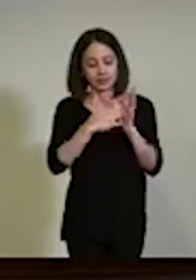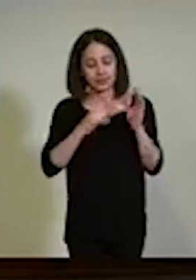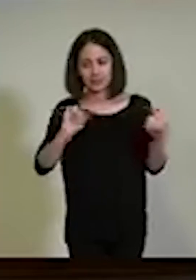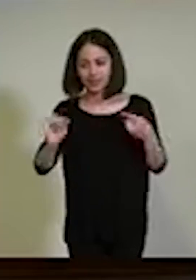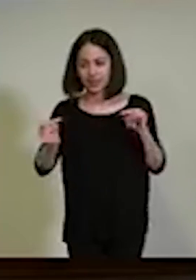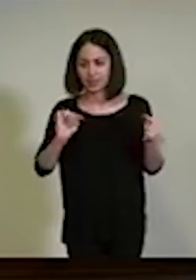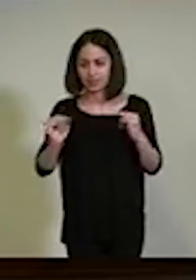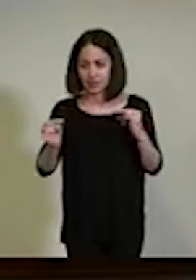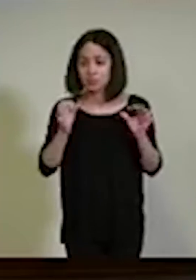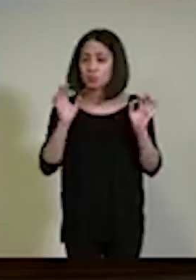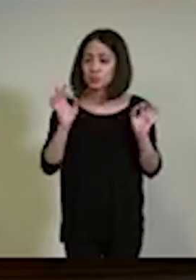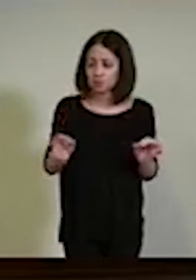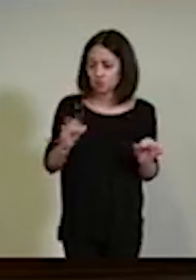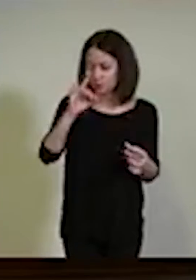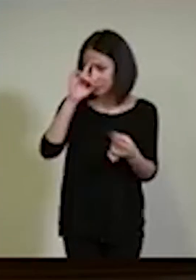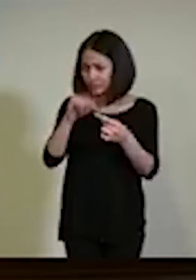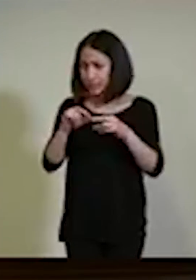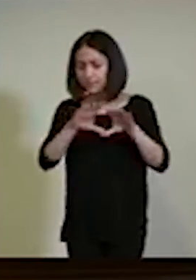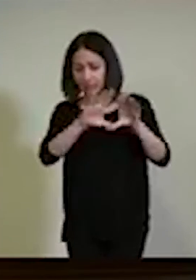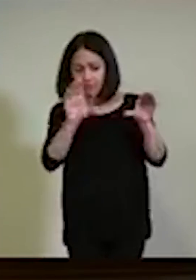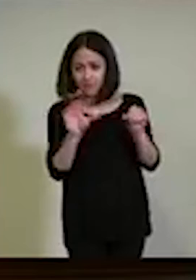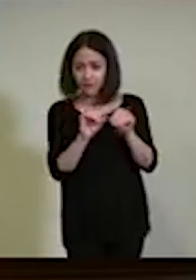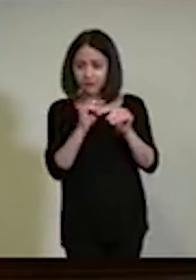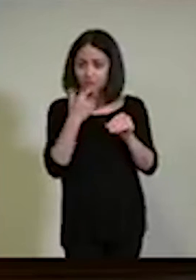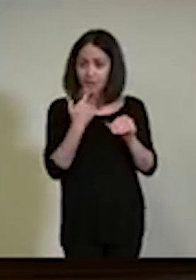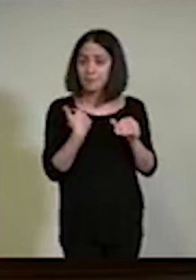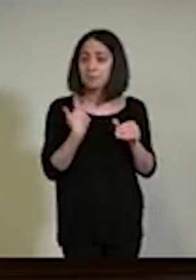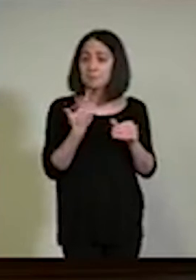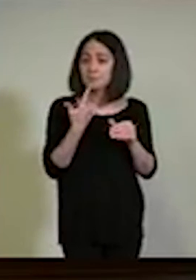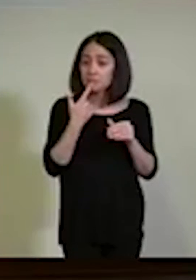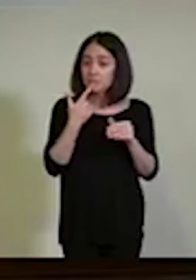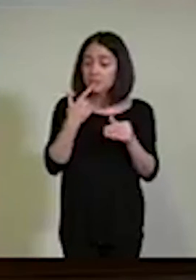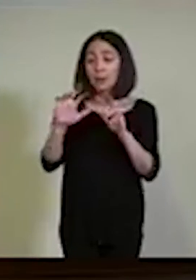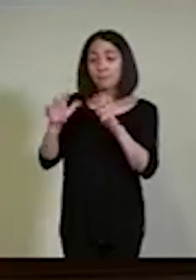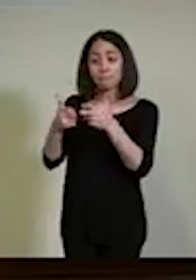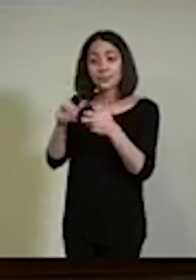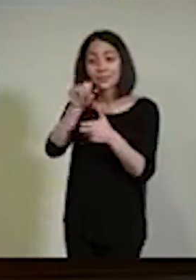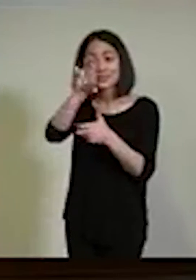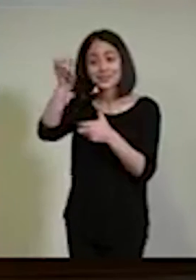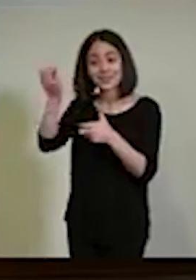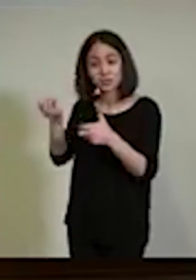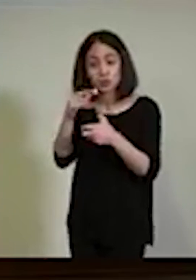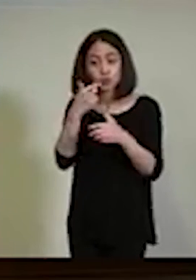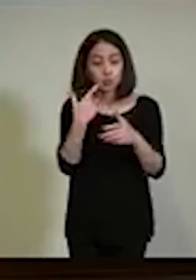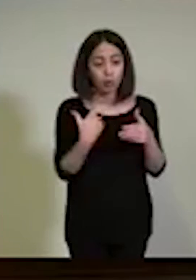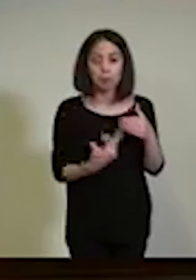participation financière des familles selon les tranches correspondant aux tarifs de la restauration scolaire.